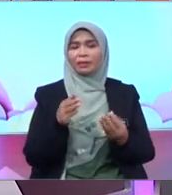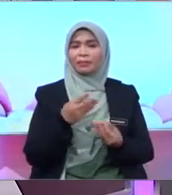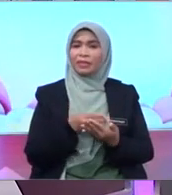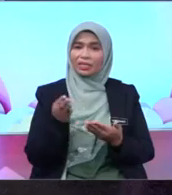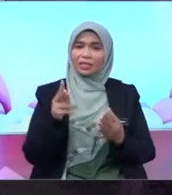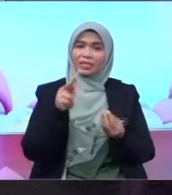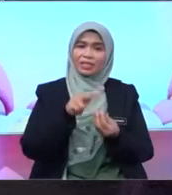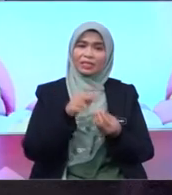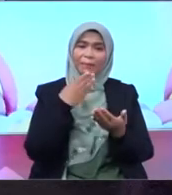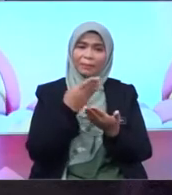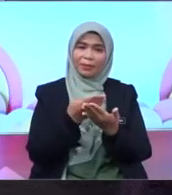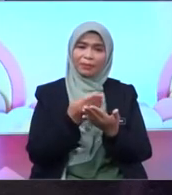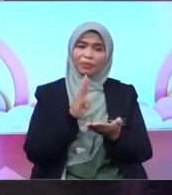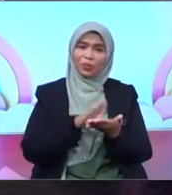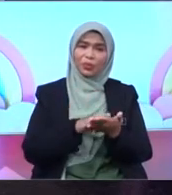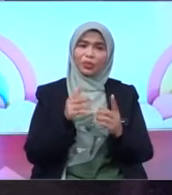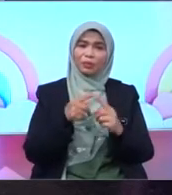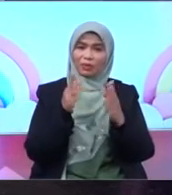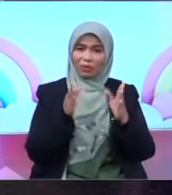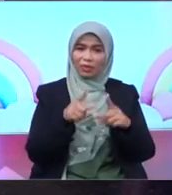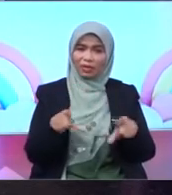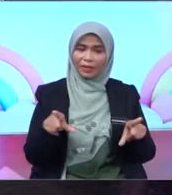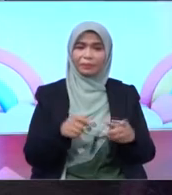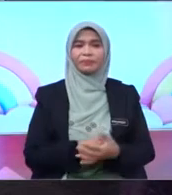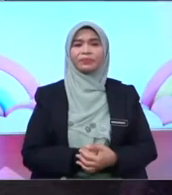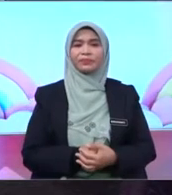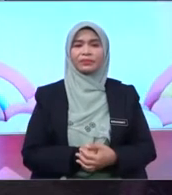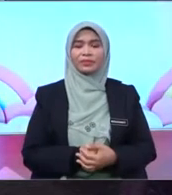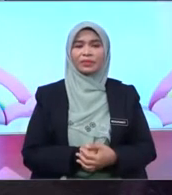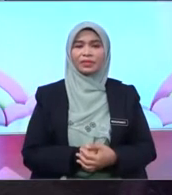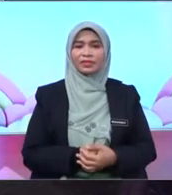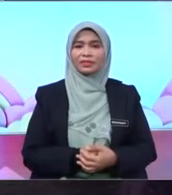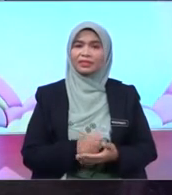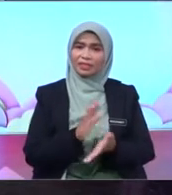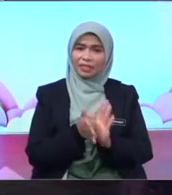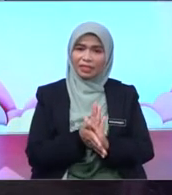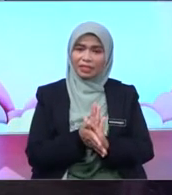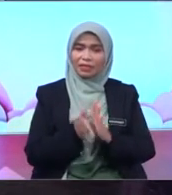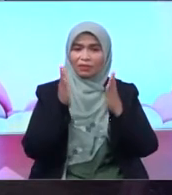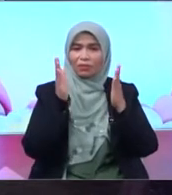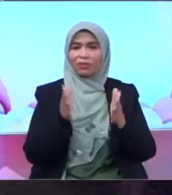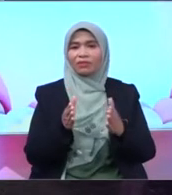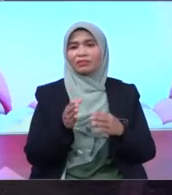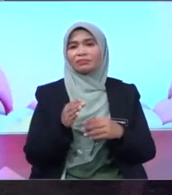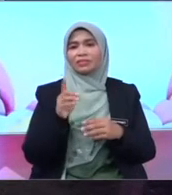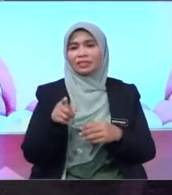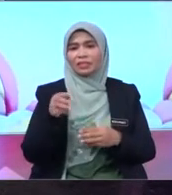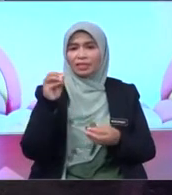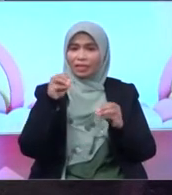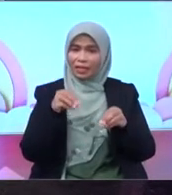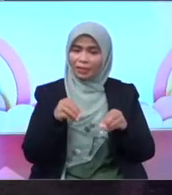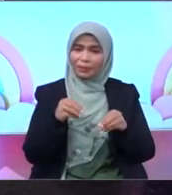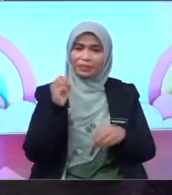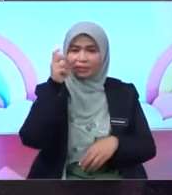tertutup sego masih sego kita dalam kehidupan seharian Nikita gamenya orang Keke tanamkanlah Oh senja setan amkana